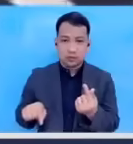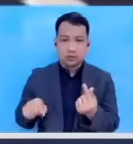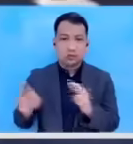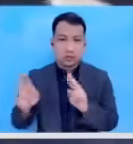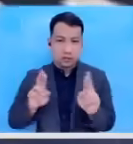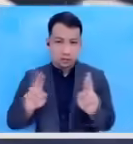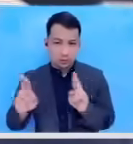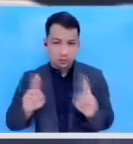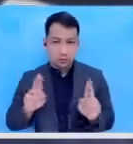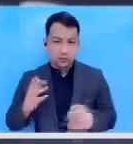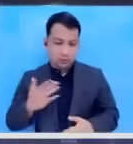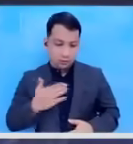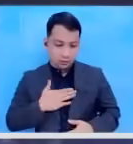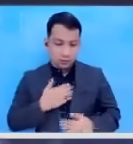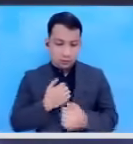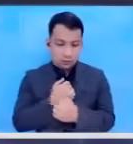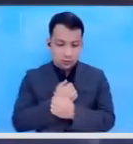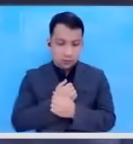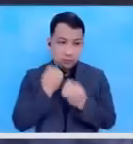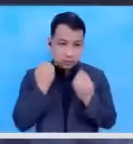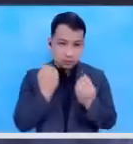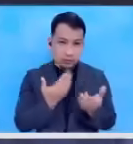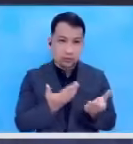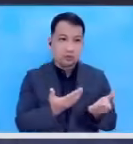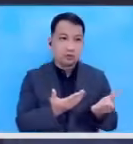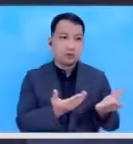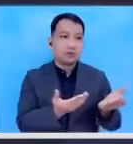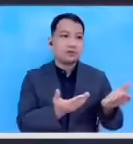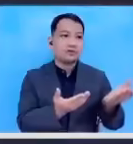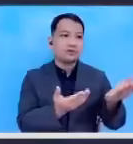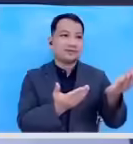Ang pag-ibig ko sa'yo,